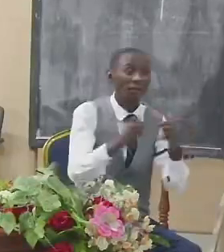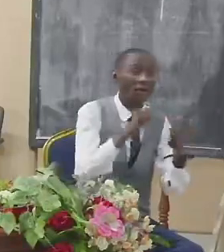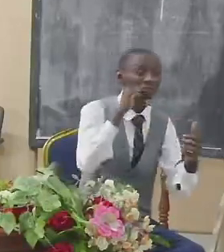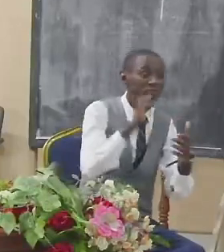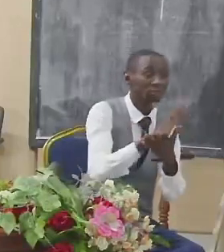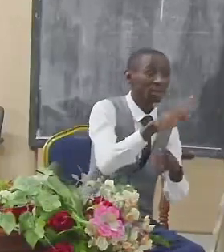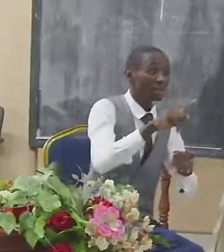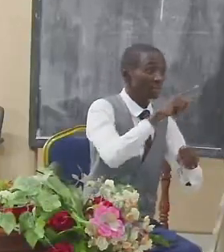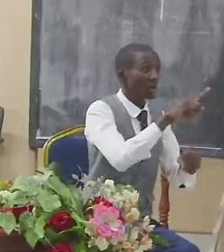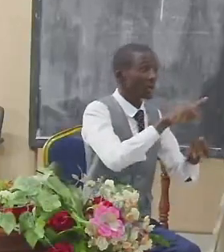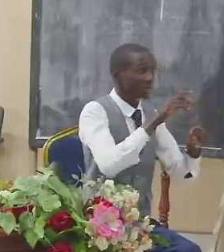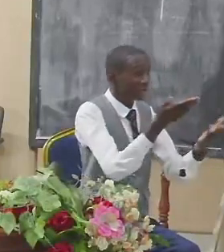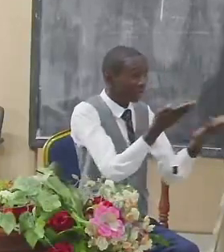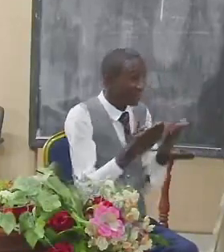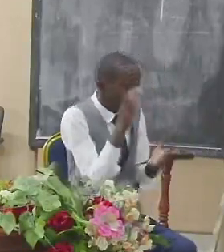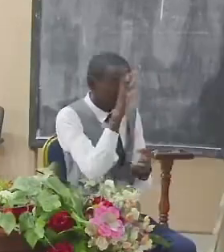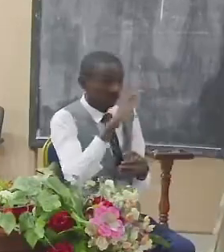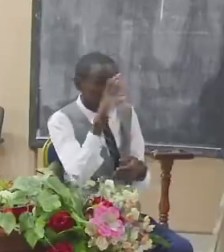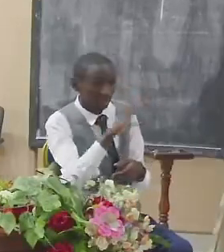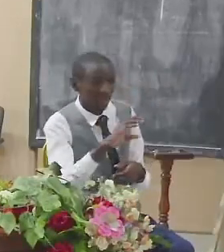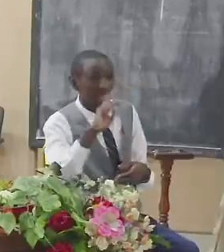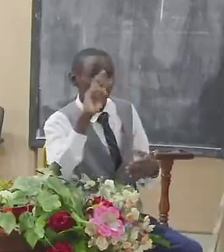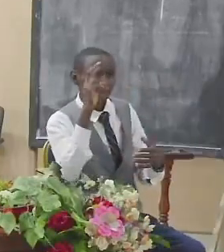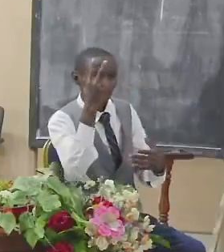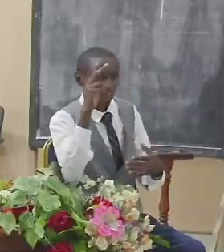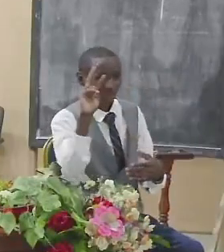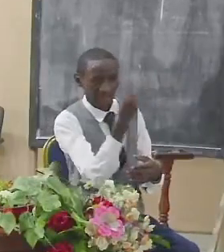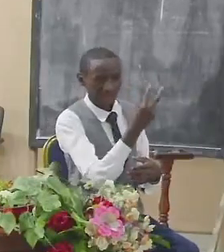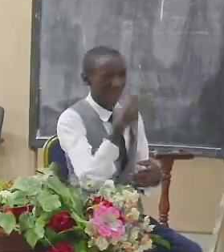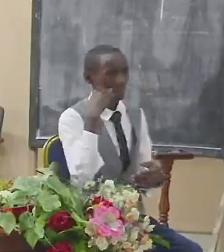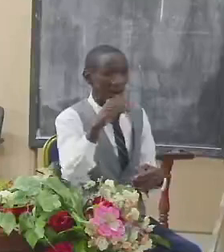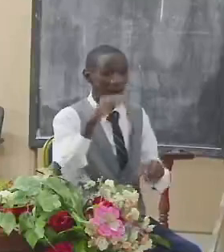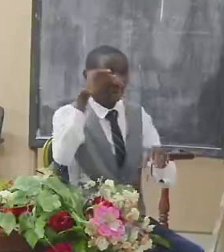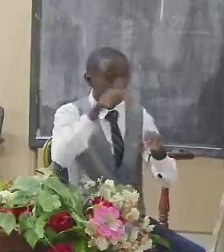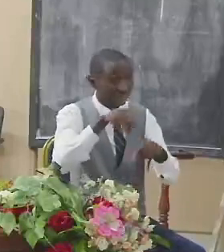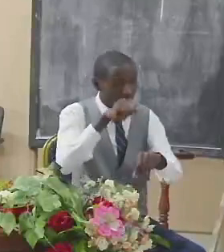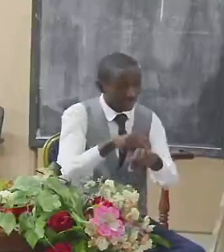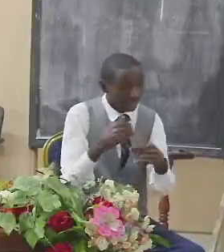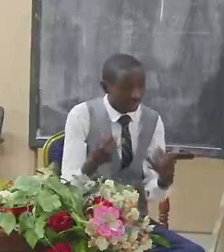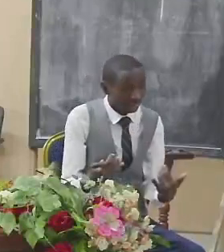divorcer. Oui. Toi, tu cherches une deuxième femme. Moi, non, ça,